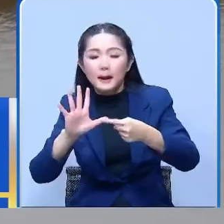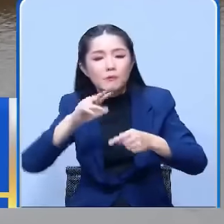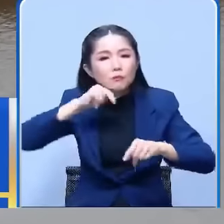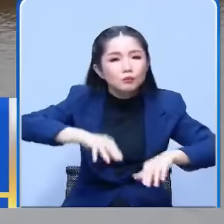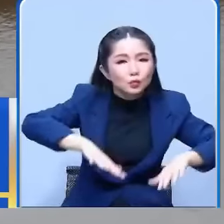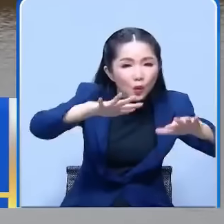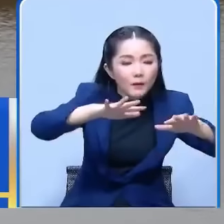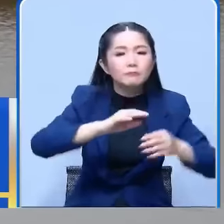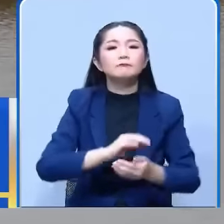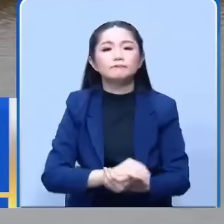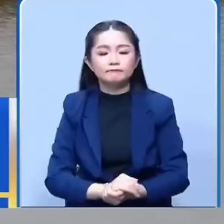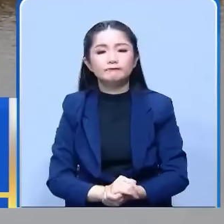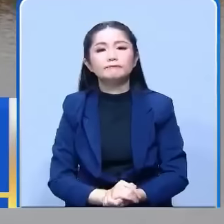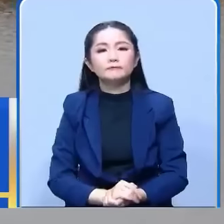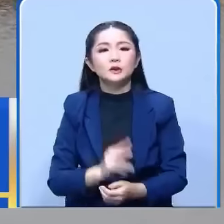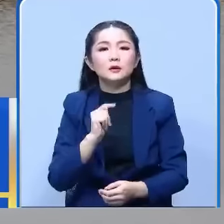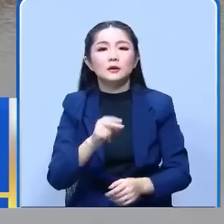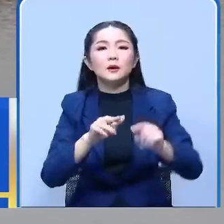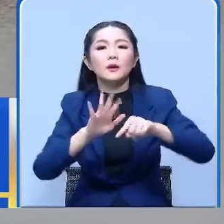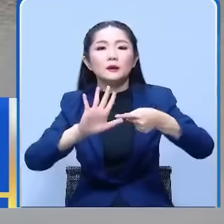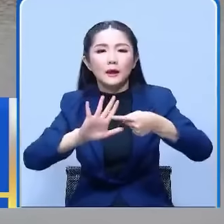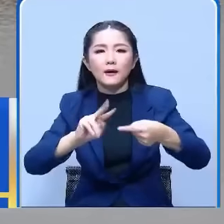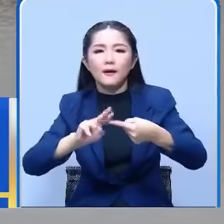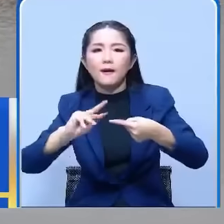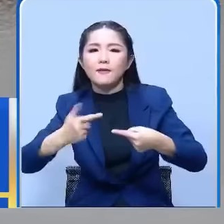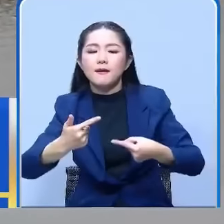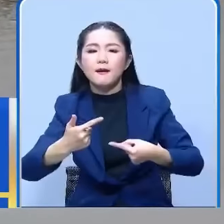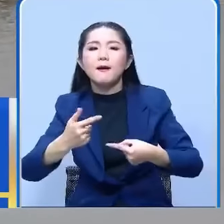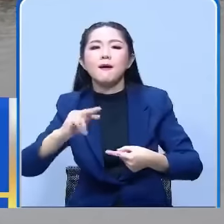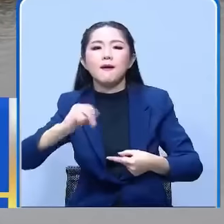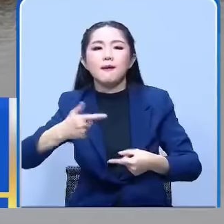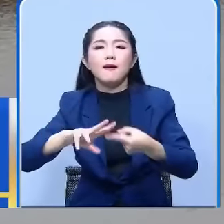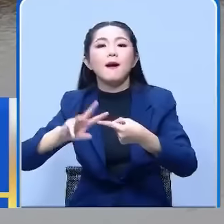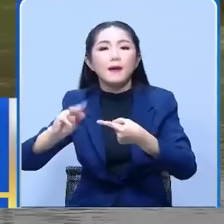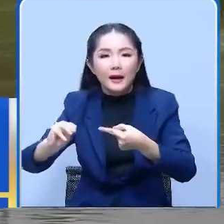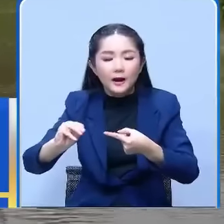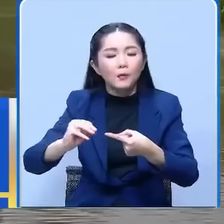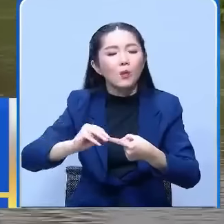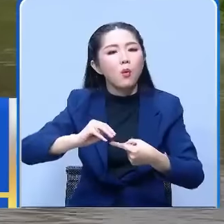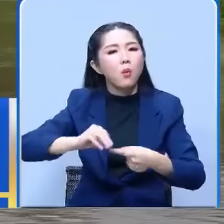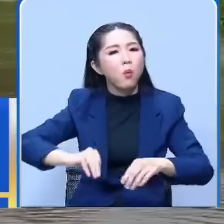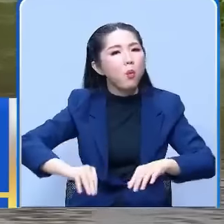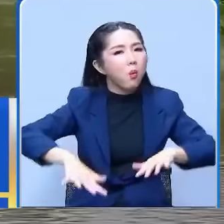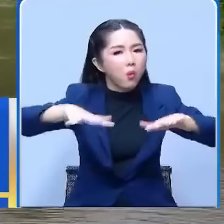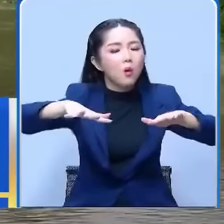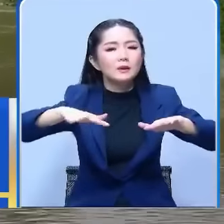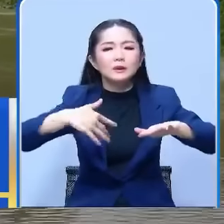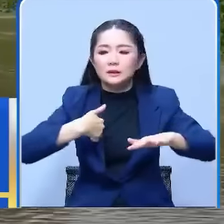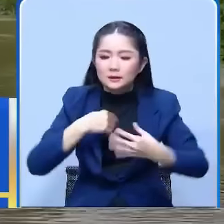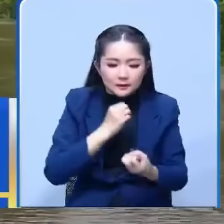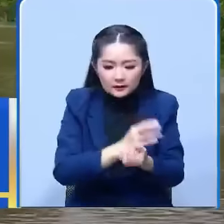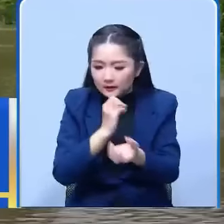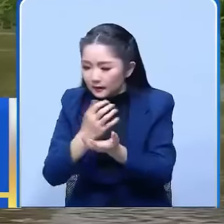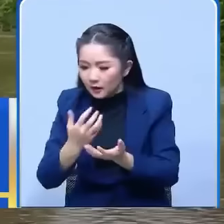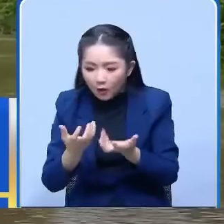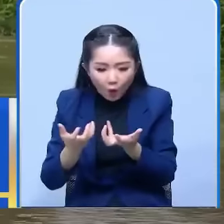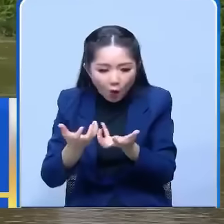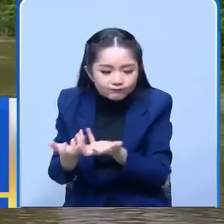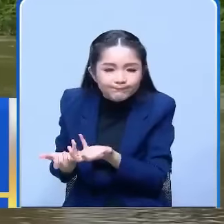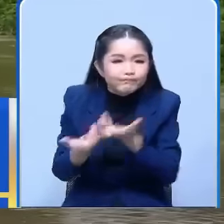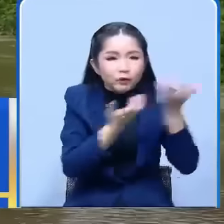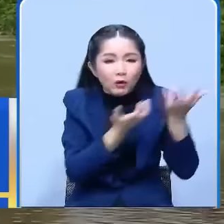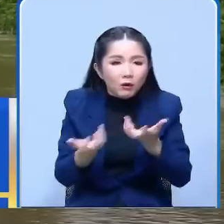างระกำนั่นส่งผลให้ชาวบ้านในพื้นที่ได้รับความเดือดร้อนหนักจากน้ำที่ท่วมสูงก็ต้องพากันขนย้ายข้าวของไว้ที่สูงหนีน้ำท่วมกันนะค